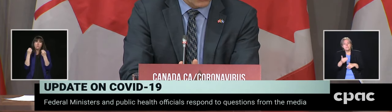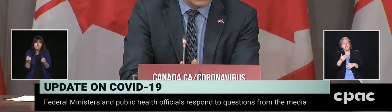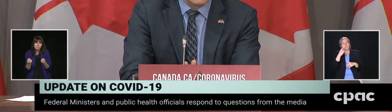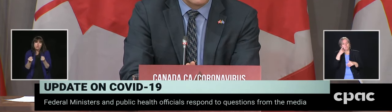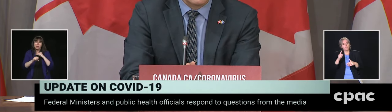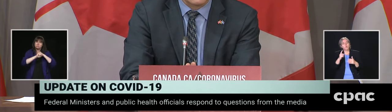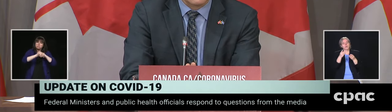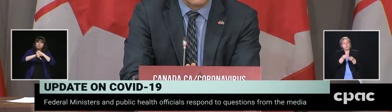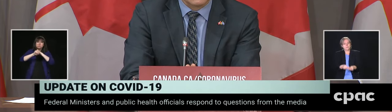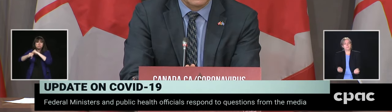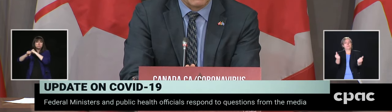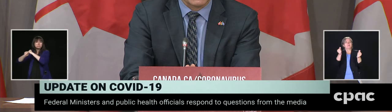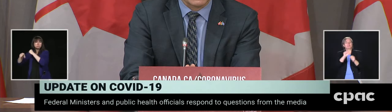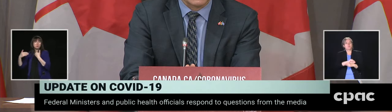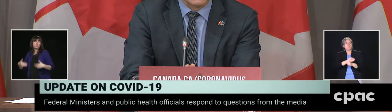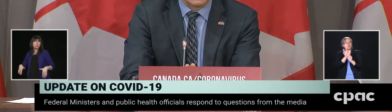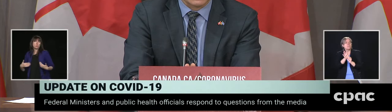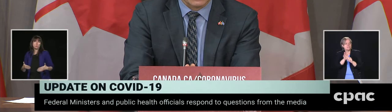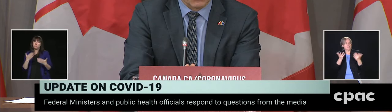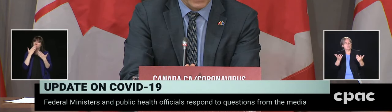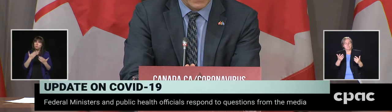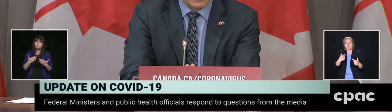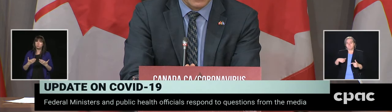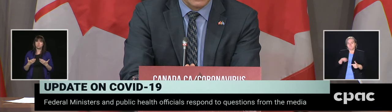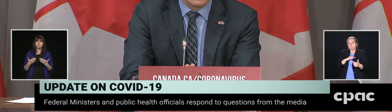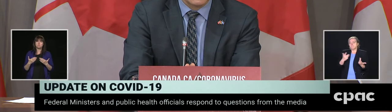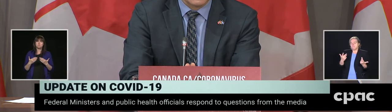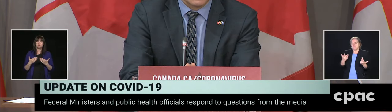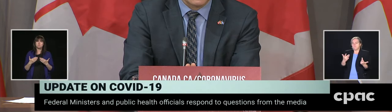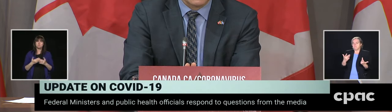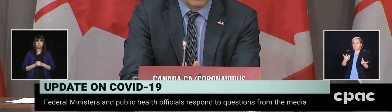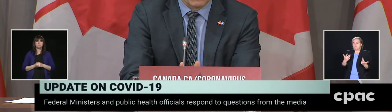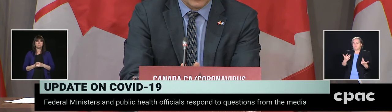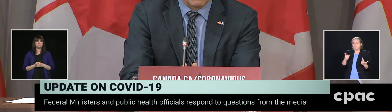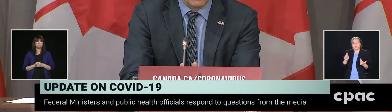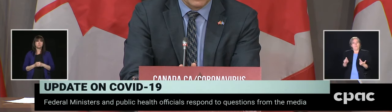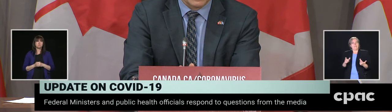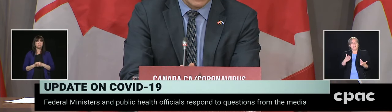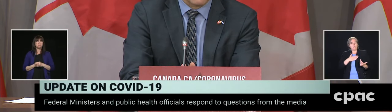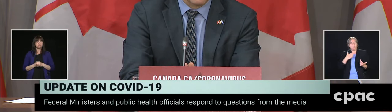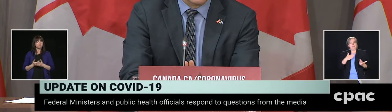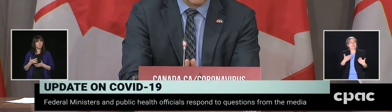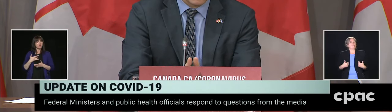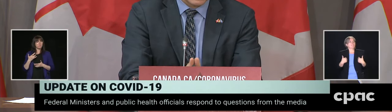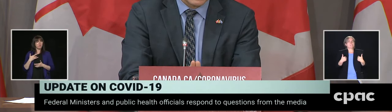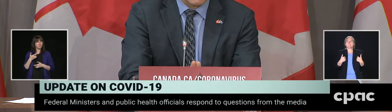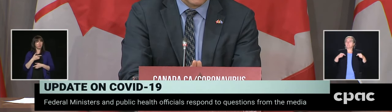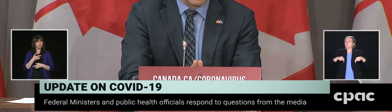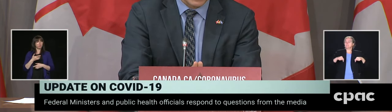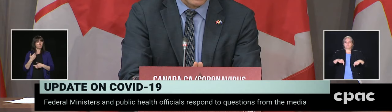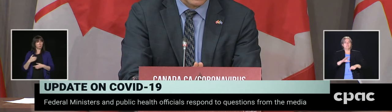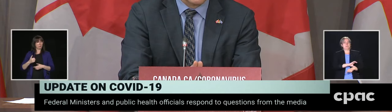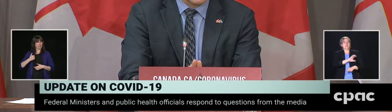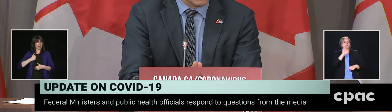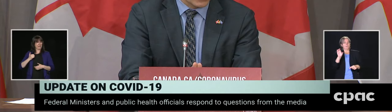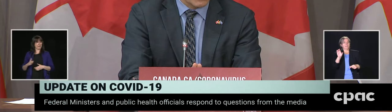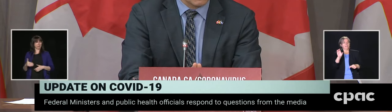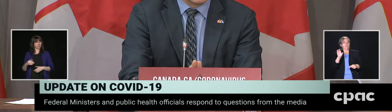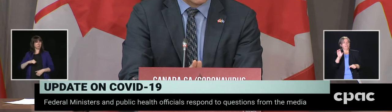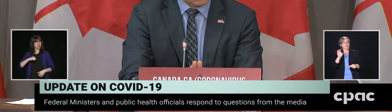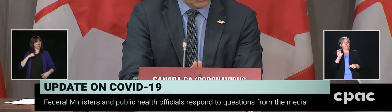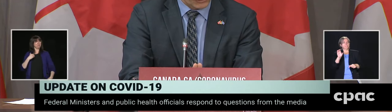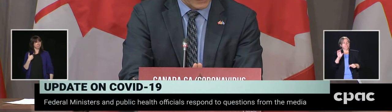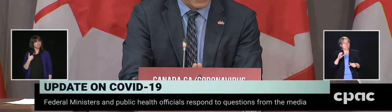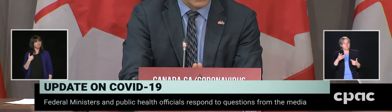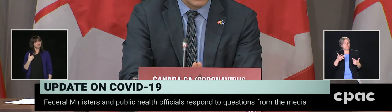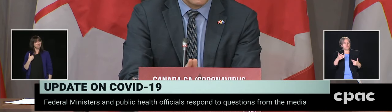se réjouir d'habiter au Canada et de pouvoir profiter à la fois d'un système de santé et de santé